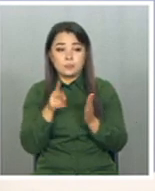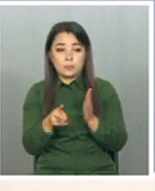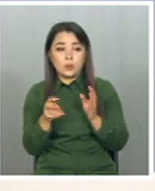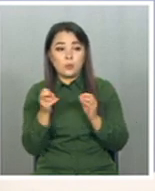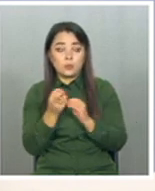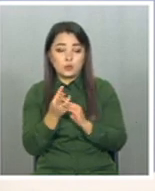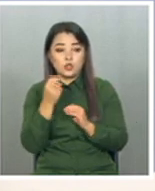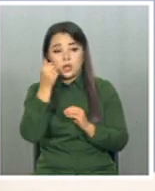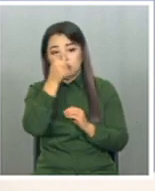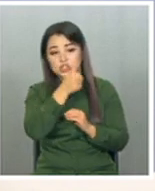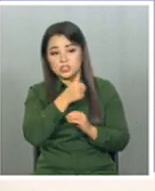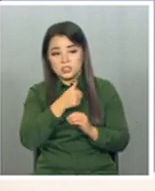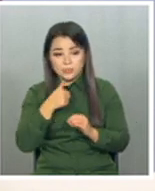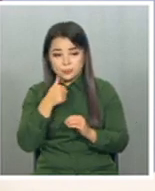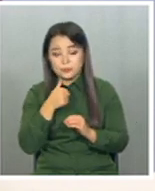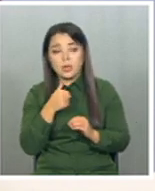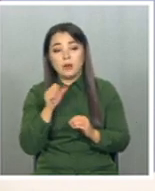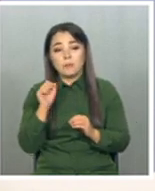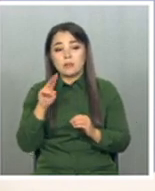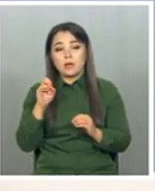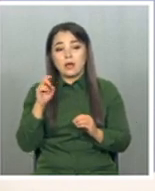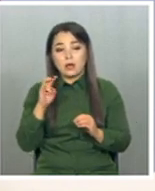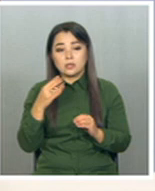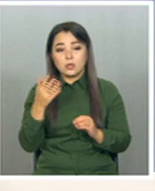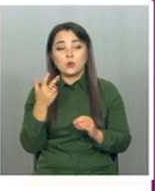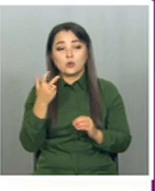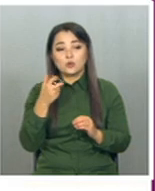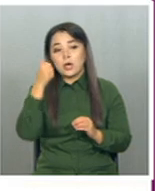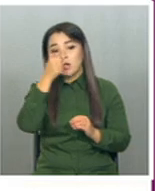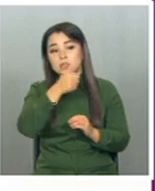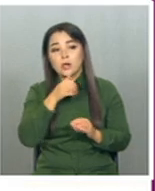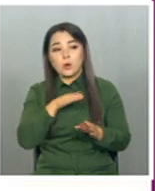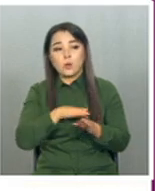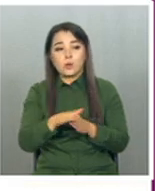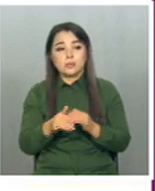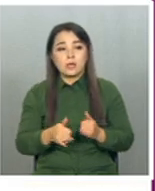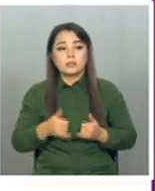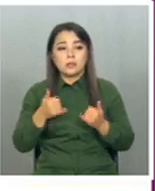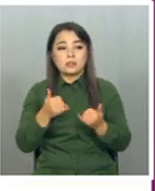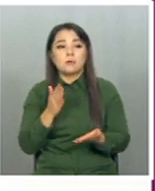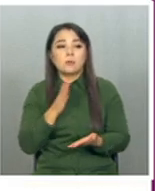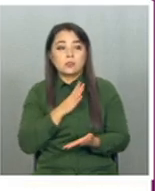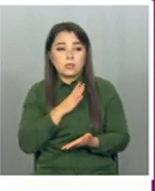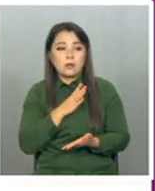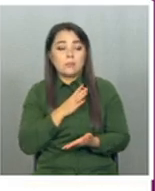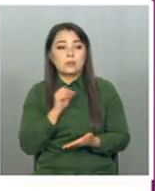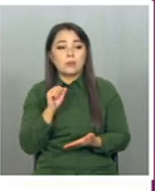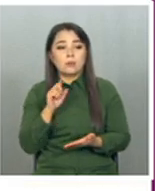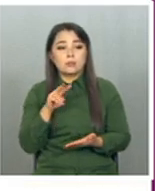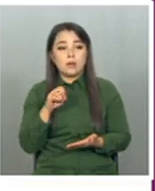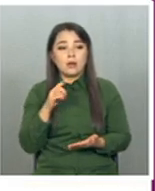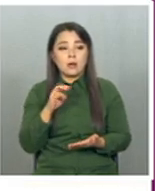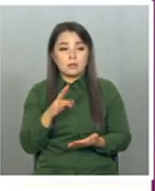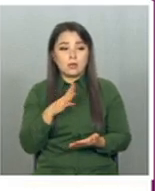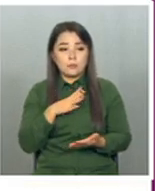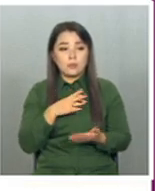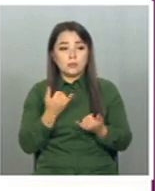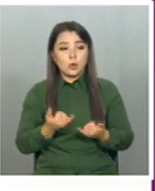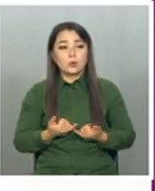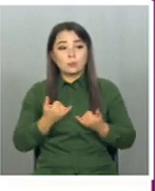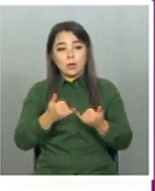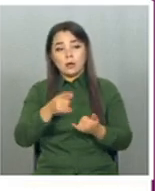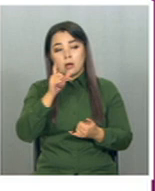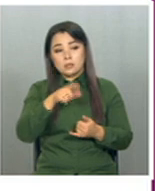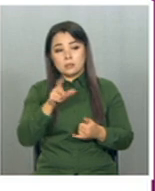2013 жылы Абылай ханның 300 жылдығын атап өтілді. Абылай ханды құрметтеген қазақ